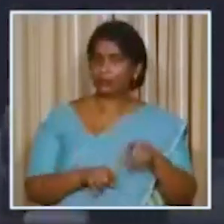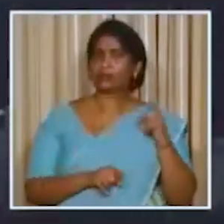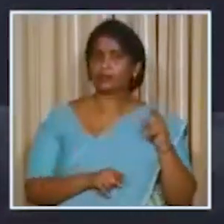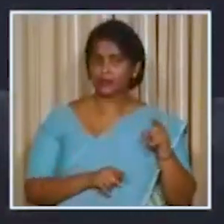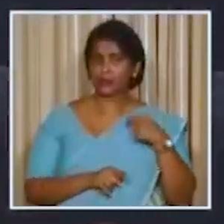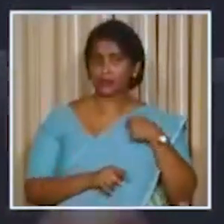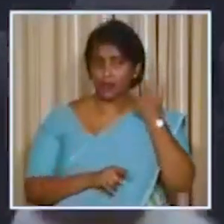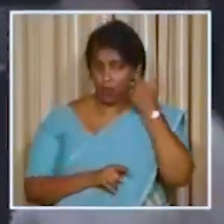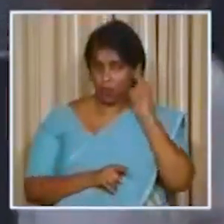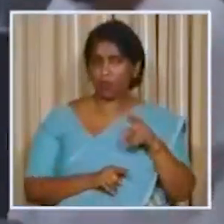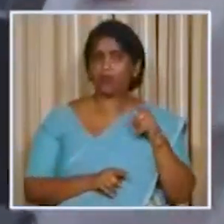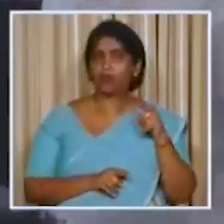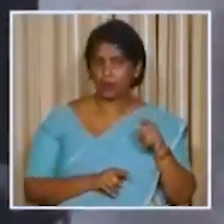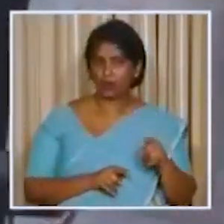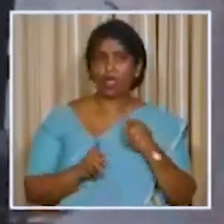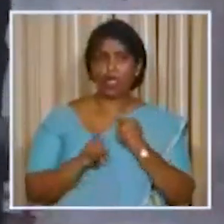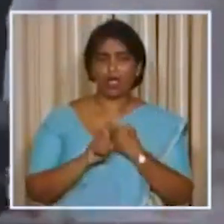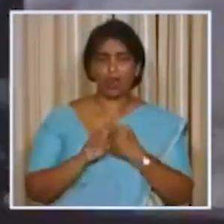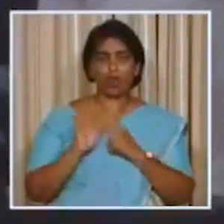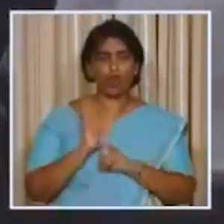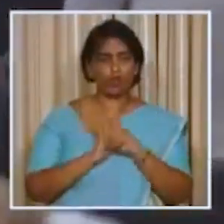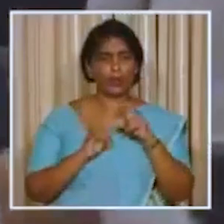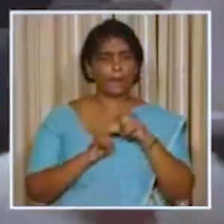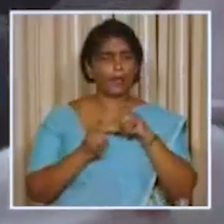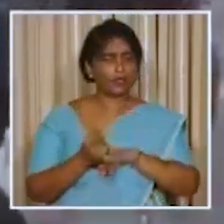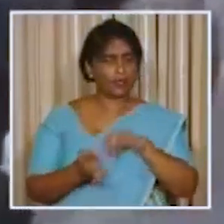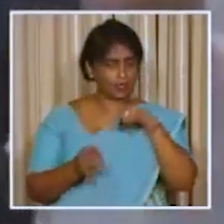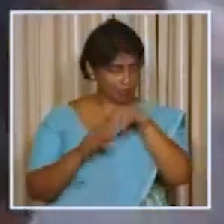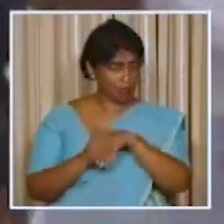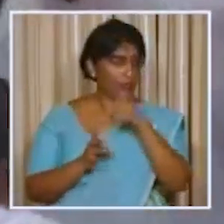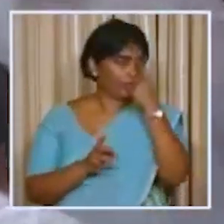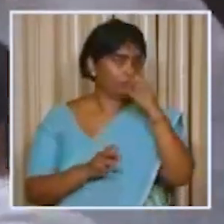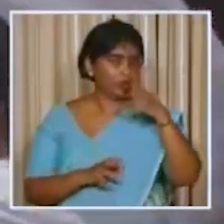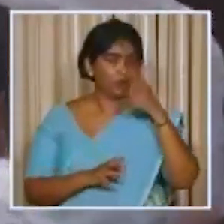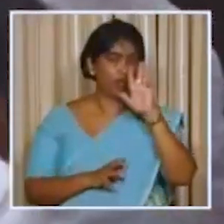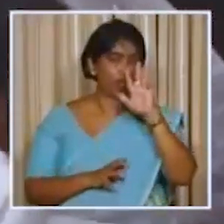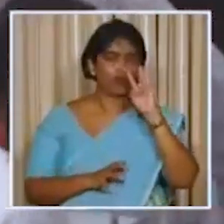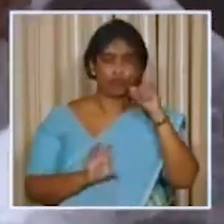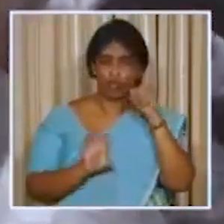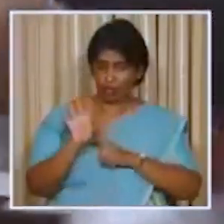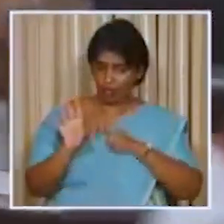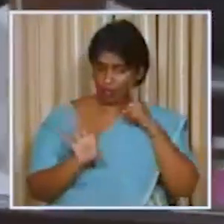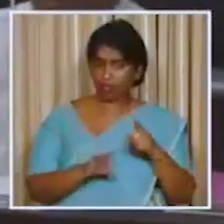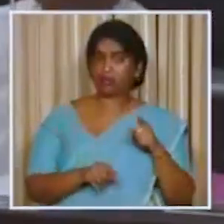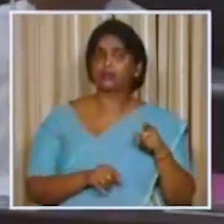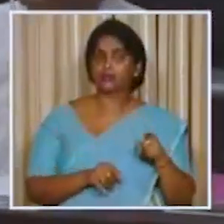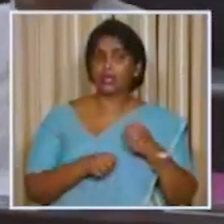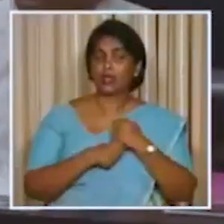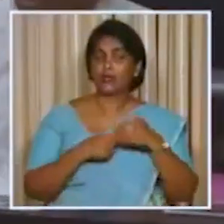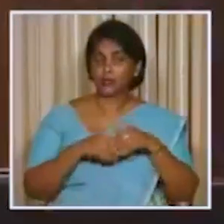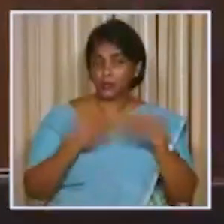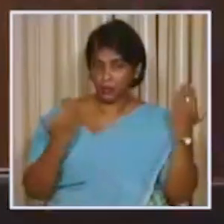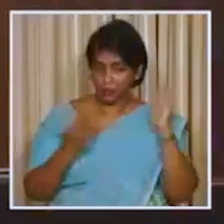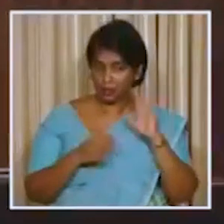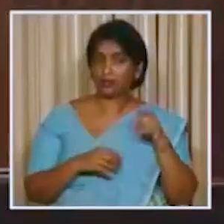வேண்டும், இந்த கல்முனை வடக்கு பிரதேச செயலகம் என்றது 1993 ஒரு வர்த்தமானி அறிவித்தினுடைய ஒரு பிரதேச